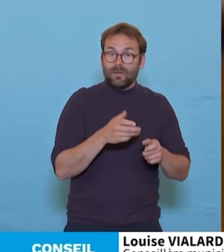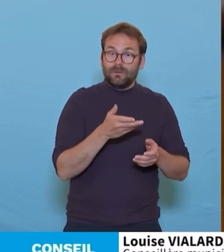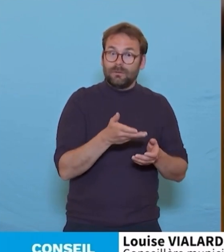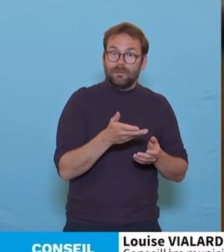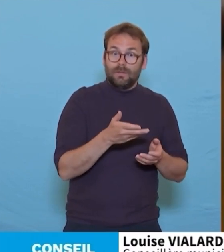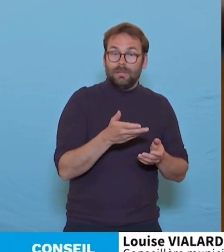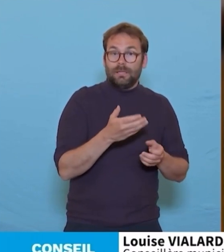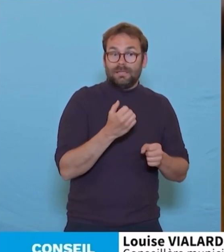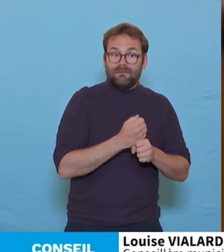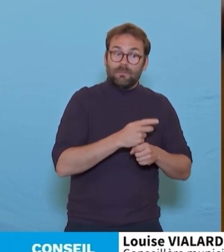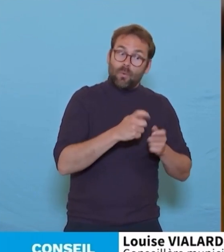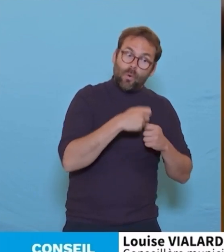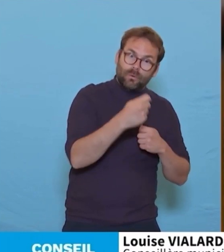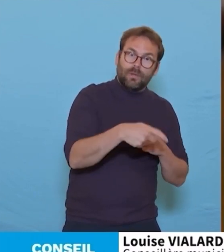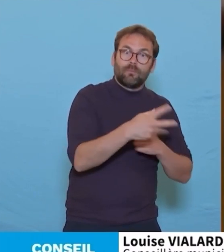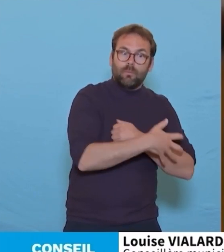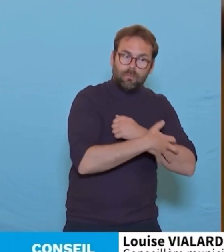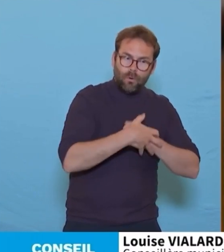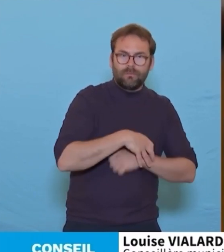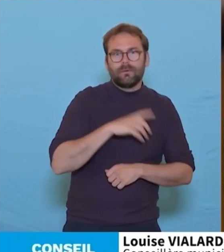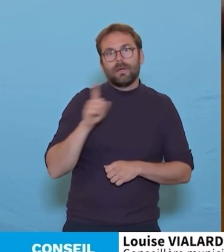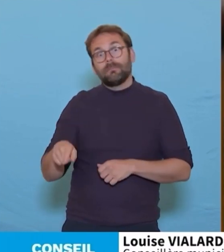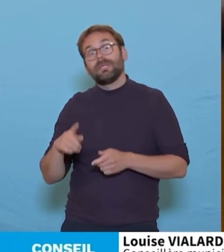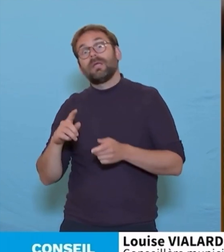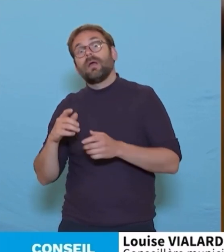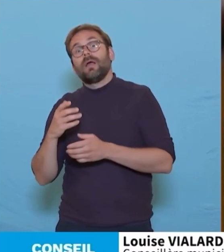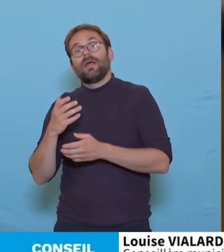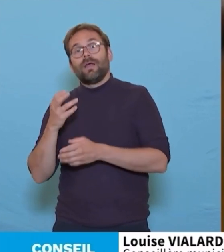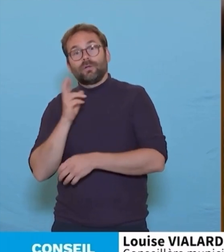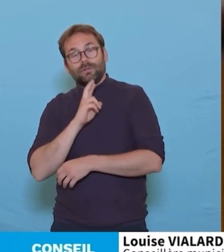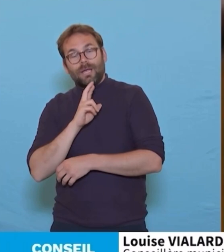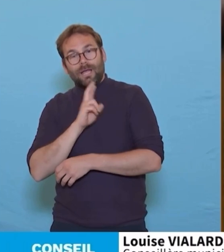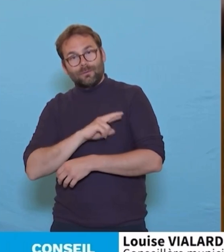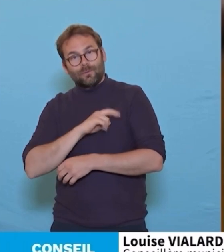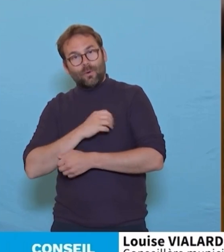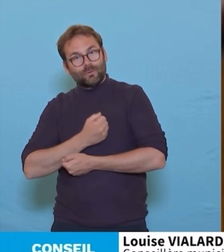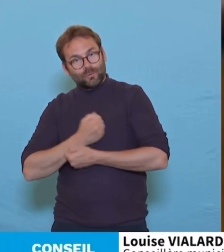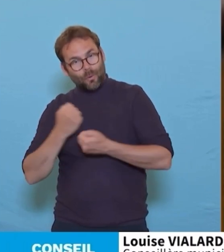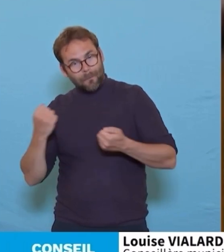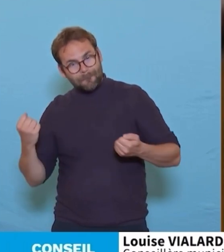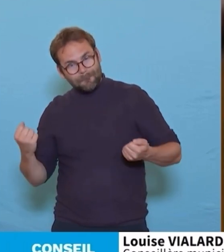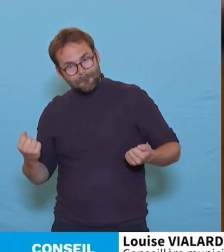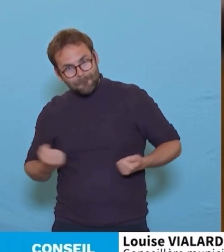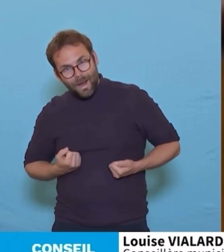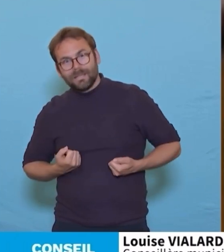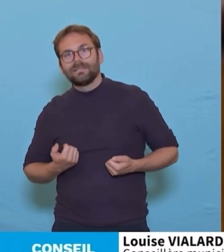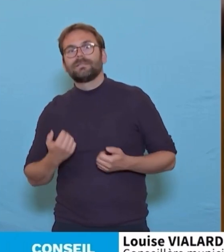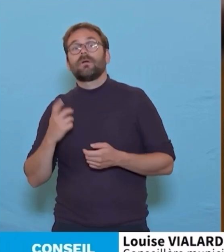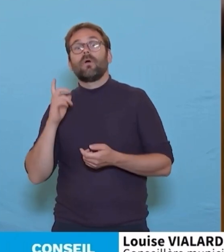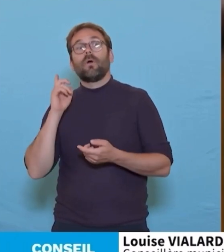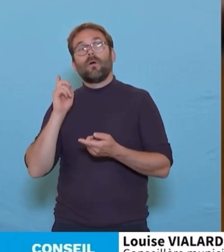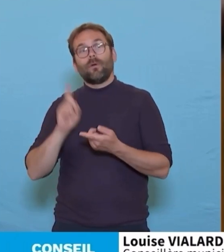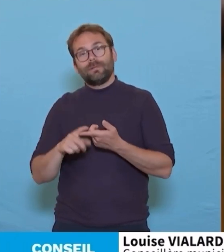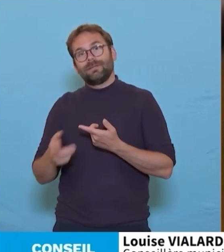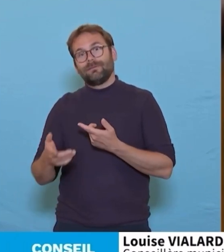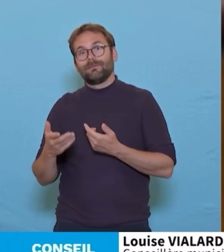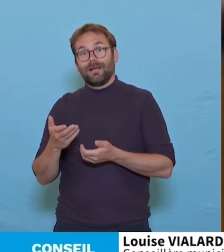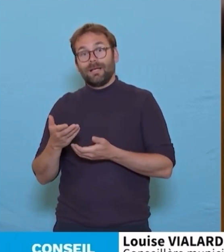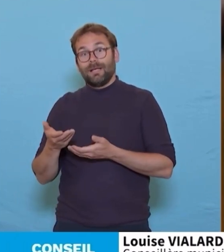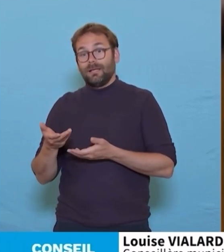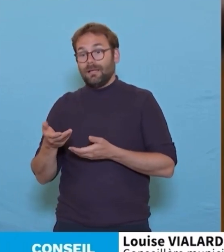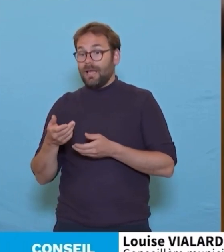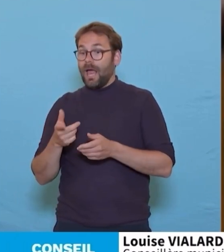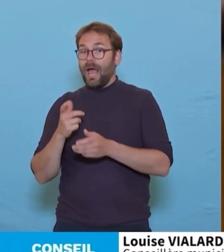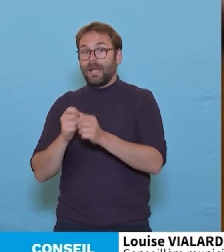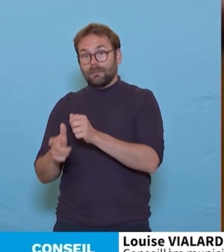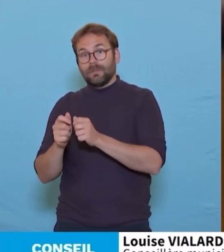annonces récentes de la réforme de l'assurance chômage, réforme visant à durcir les conditions